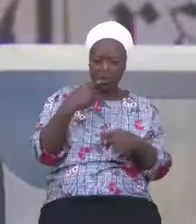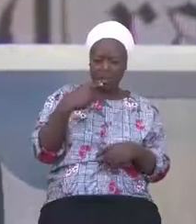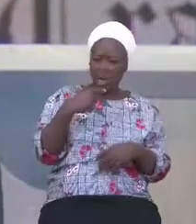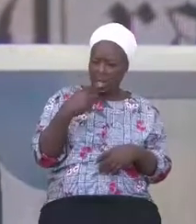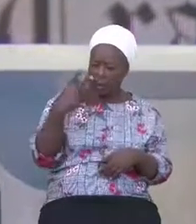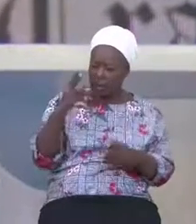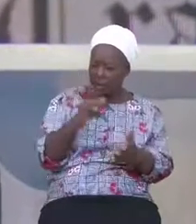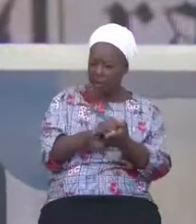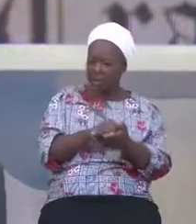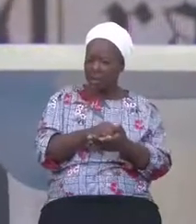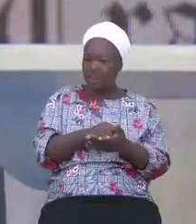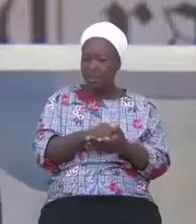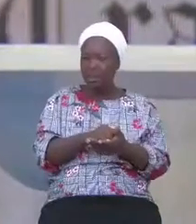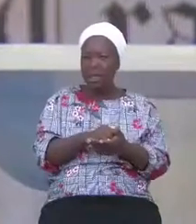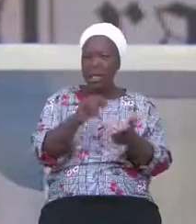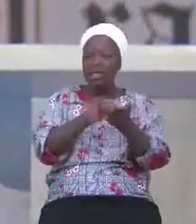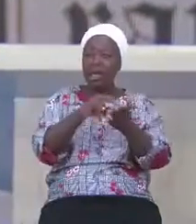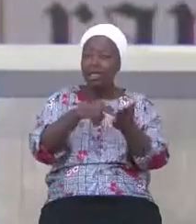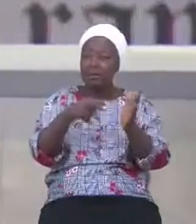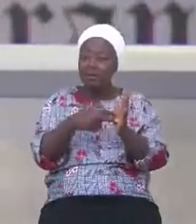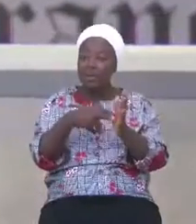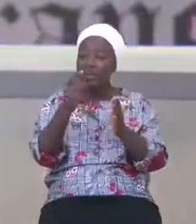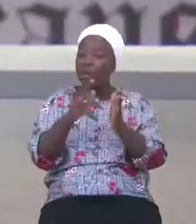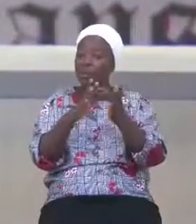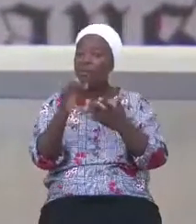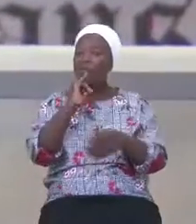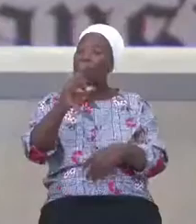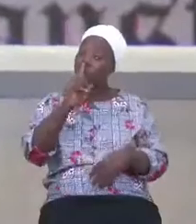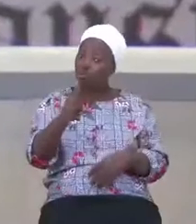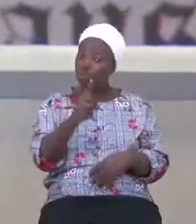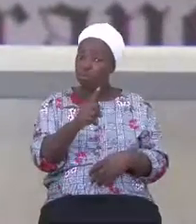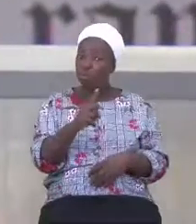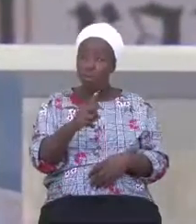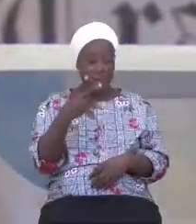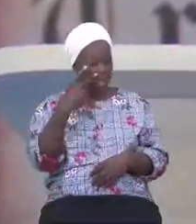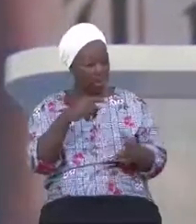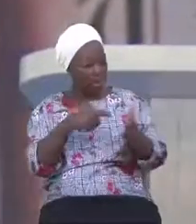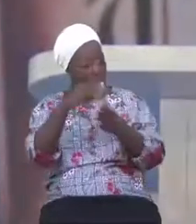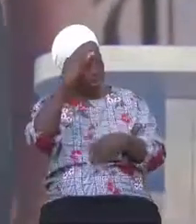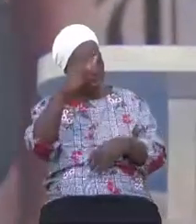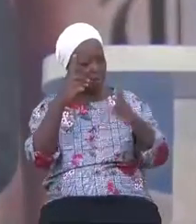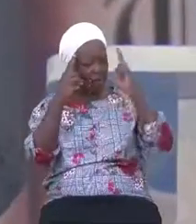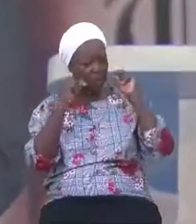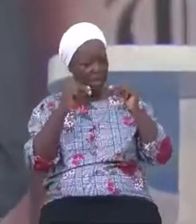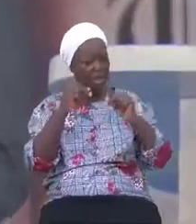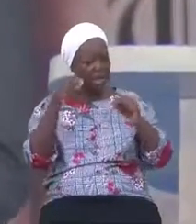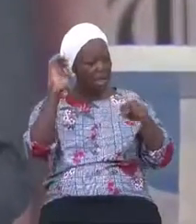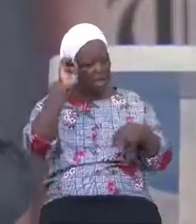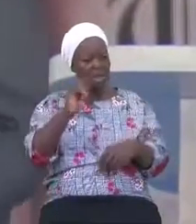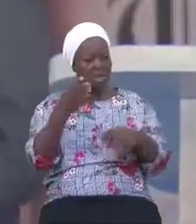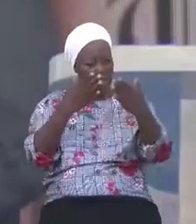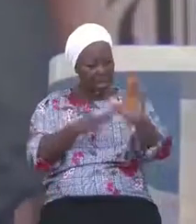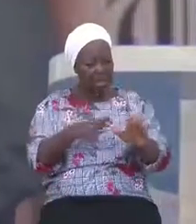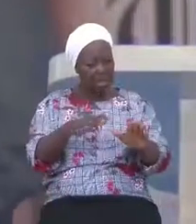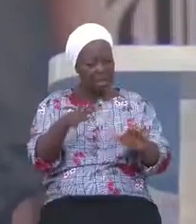ça. Cela veut dire que la Bible est vraie. Regardez cet homme, Moïse, il est mort.